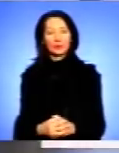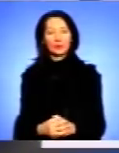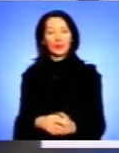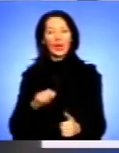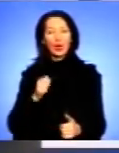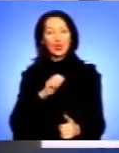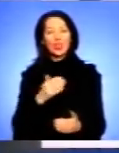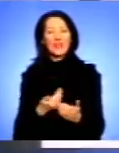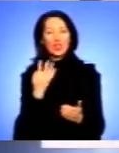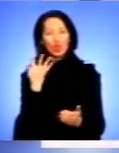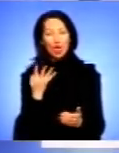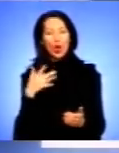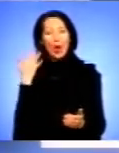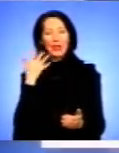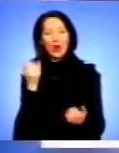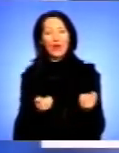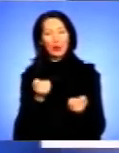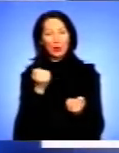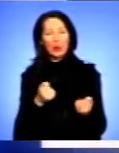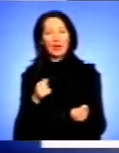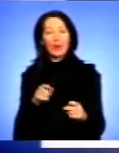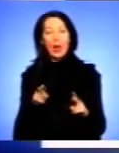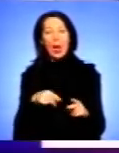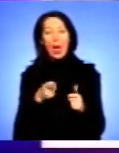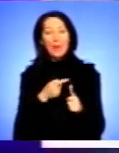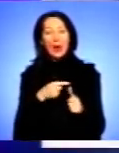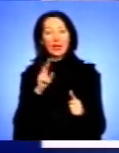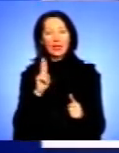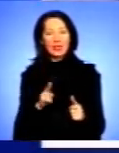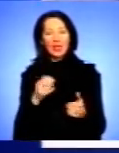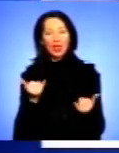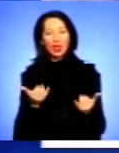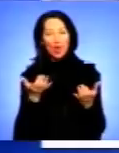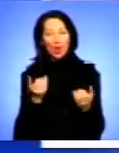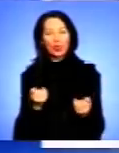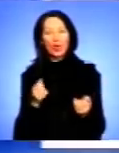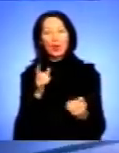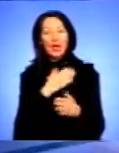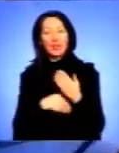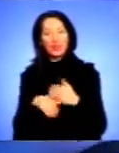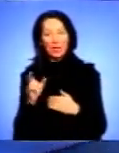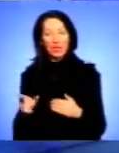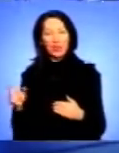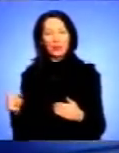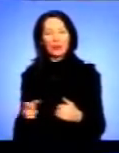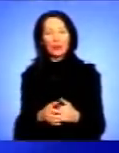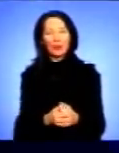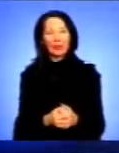Ключі від 4 легкових автомобілів марки «Сенс» сьогодні отримали люди з особливими потребами.